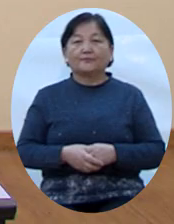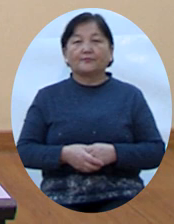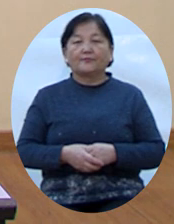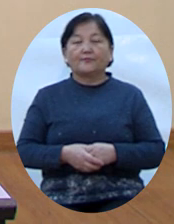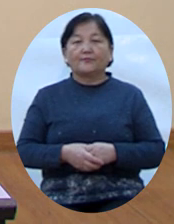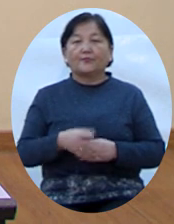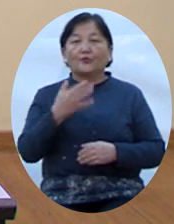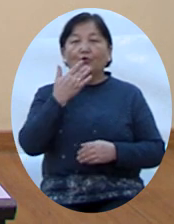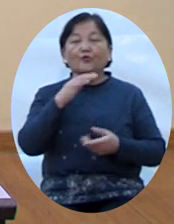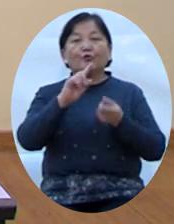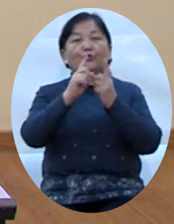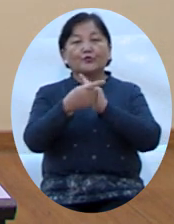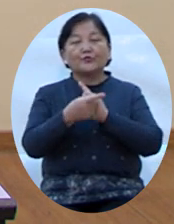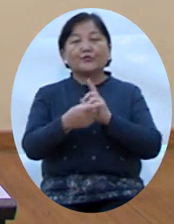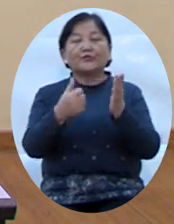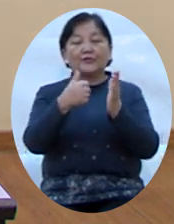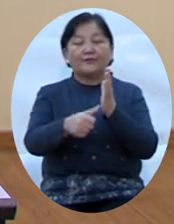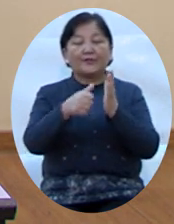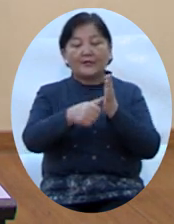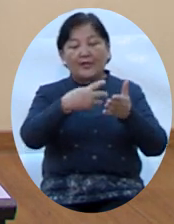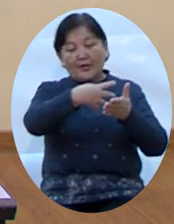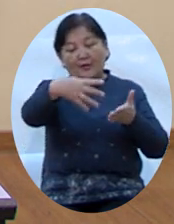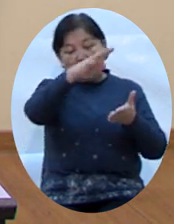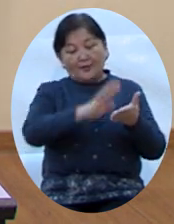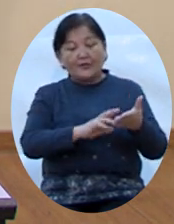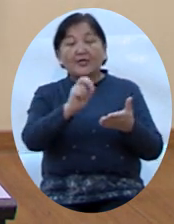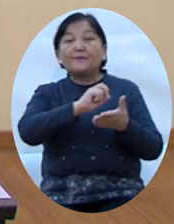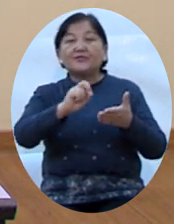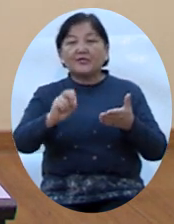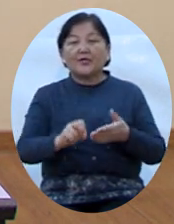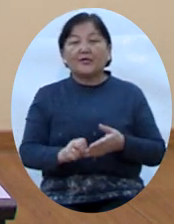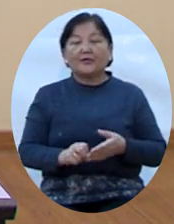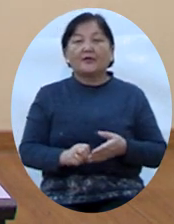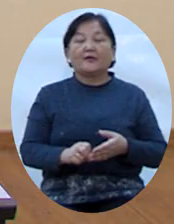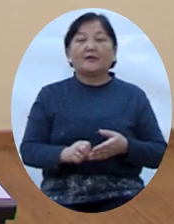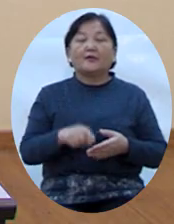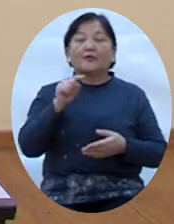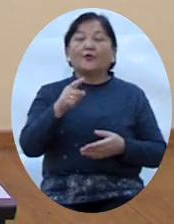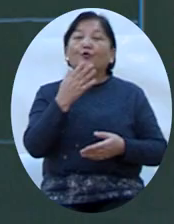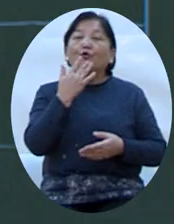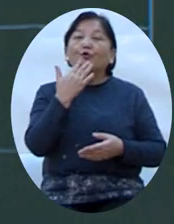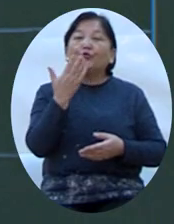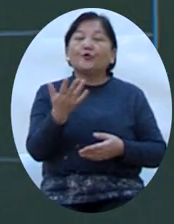За өнгөний өөрчлөлтийг бүгдээрээ хүсэгтэндээ бүглэе. Универсал индикатор усны өнгөнд